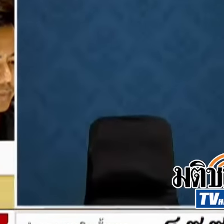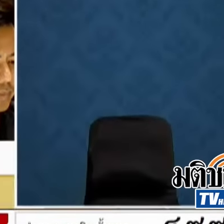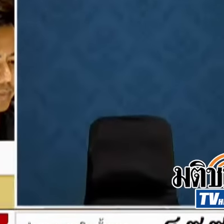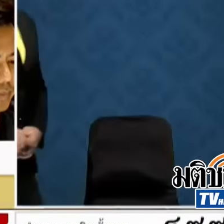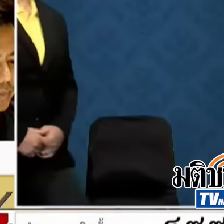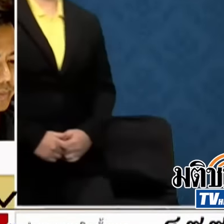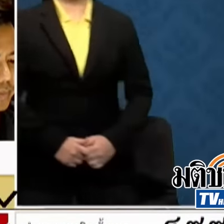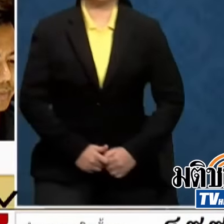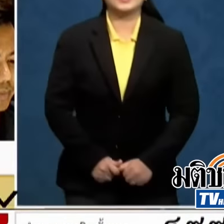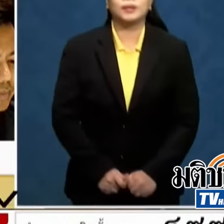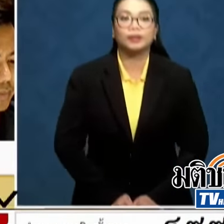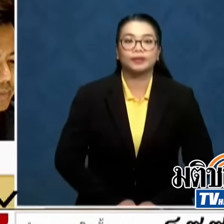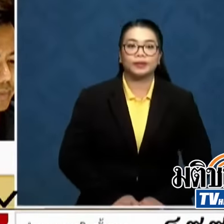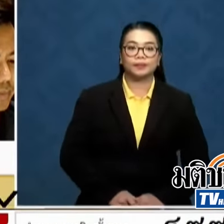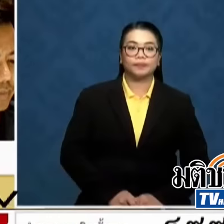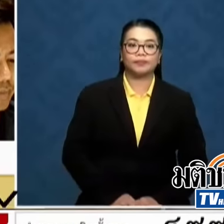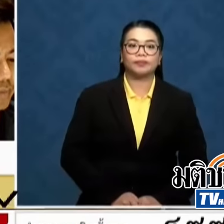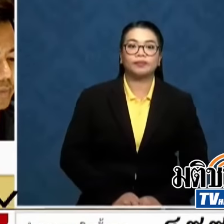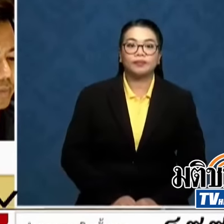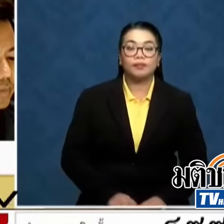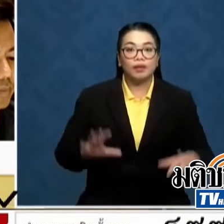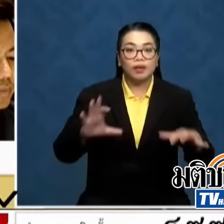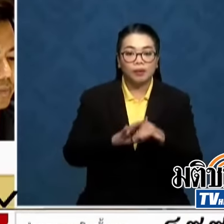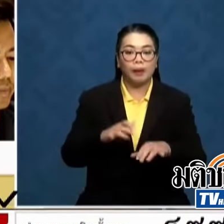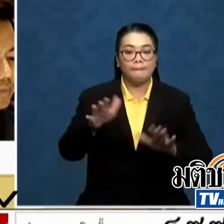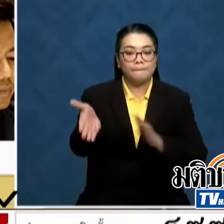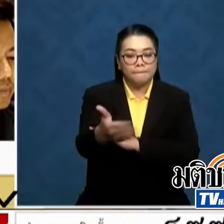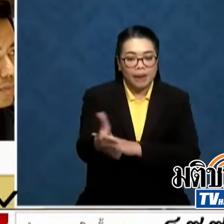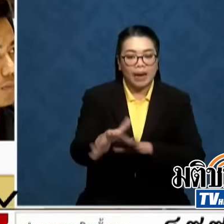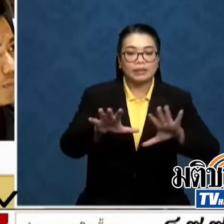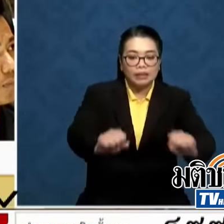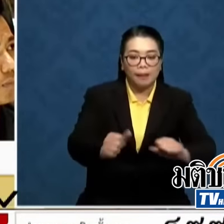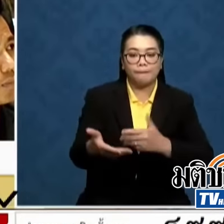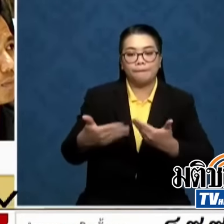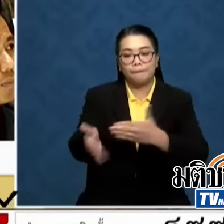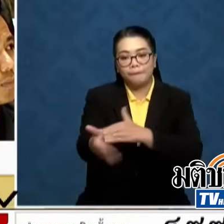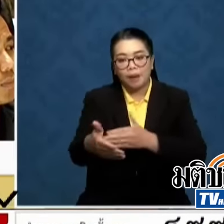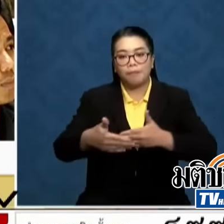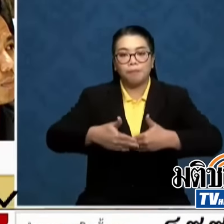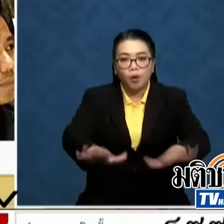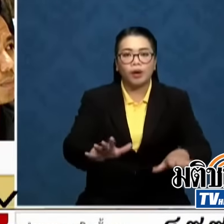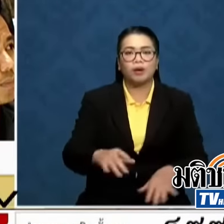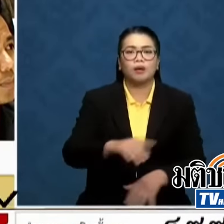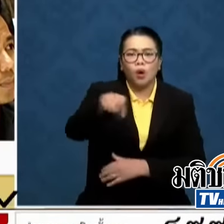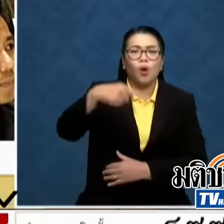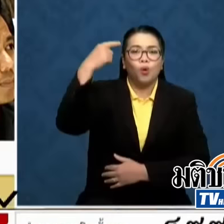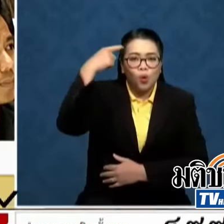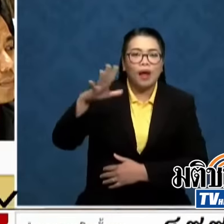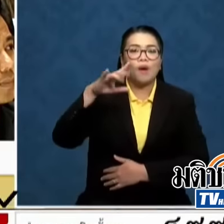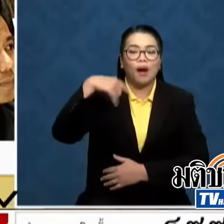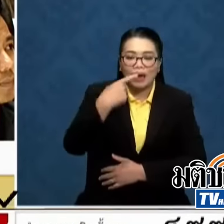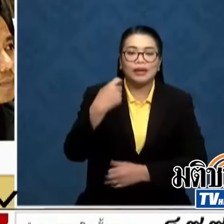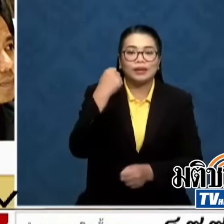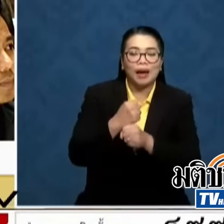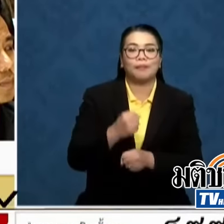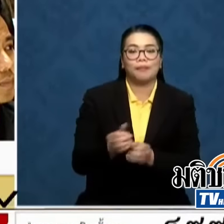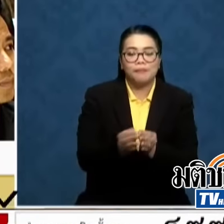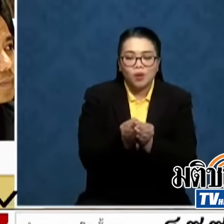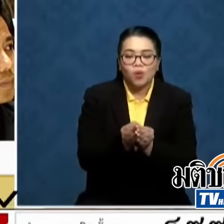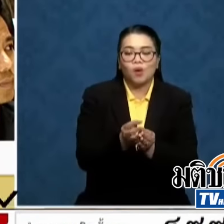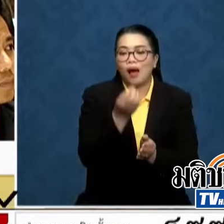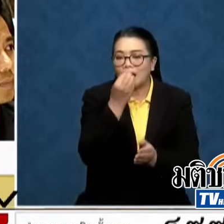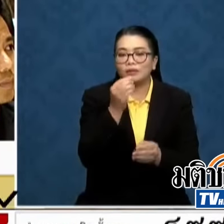ชนต้องการไอ้เรื่องจับปลาไอ้เรื่องปล่อยปลาไอ้เรื่องต่างๆเนี่ยเขารู้มาแล้วไอ้เรื่องทำเมนูอาห